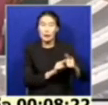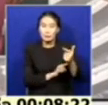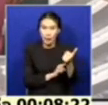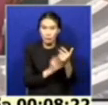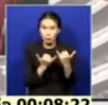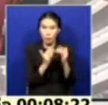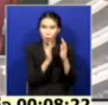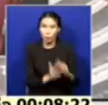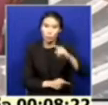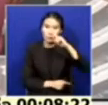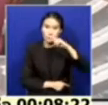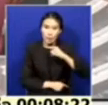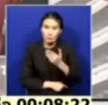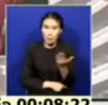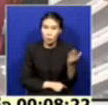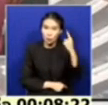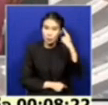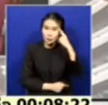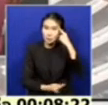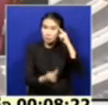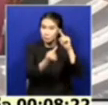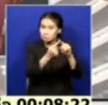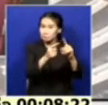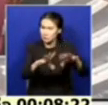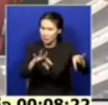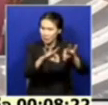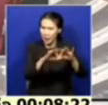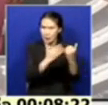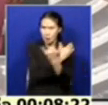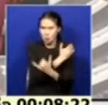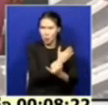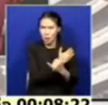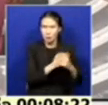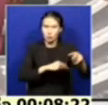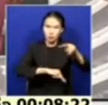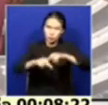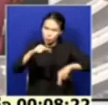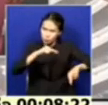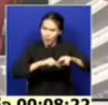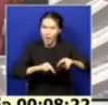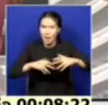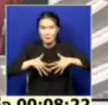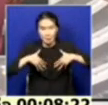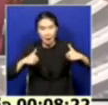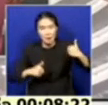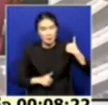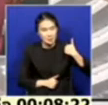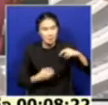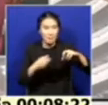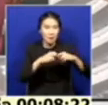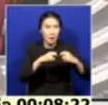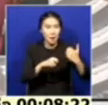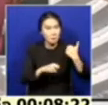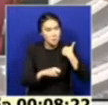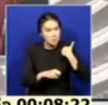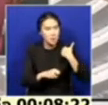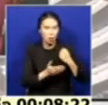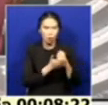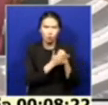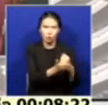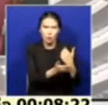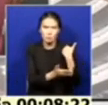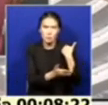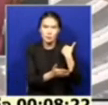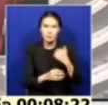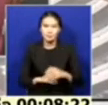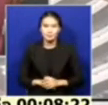นๆนะครับเพราะฉะนั้นพี่น้องคนไทยในต่างประเทศที่จะเป็นชุมชนก็ดีหรือจะเป็นประชาบุคคลก็ดี